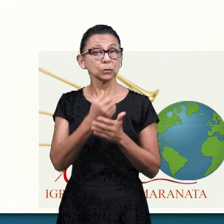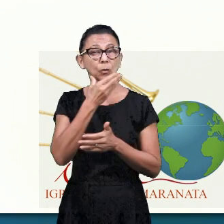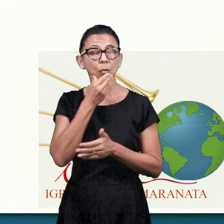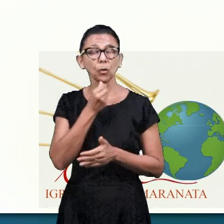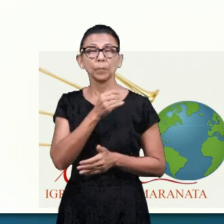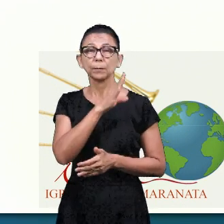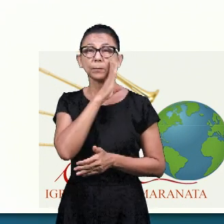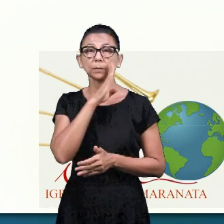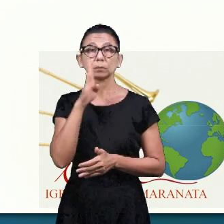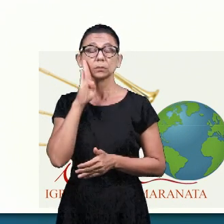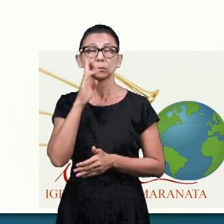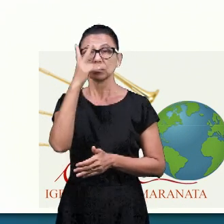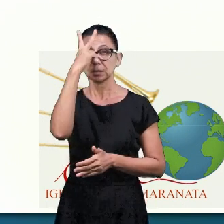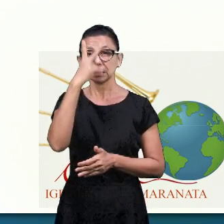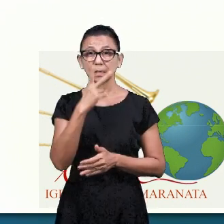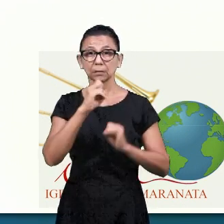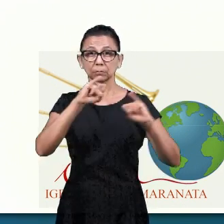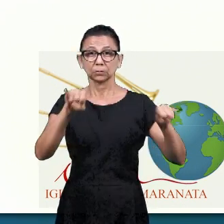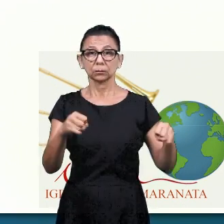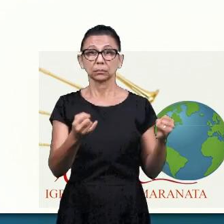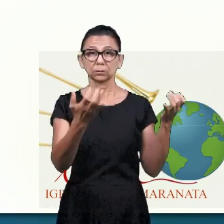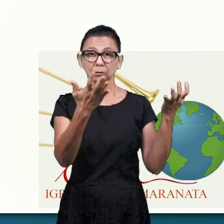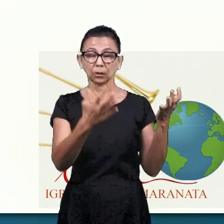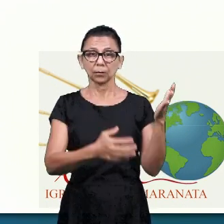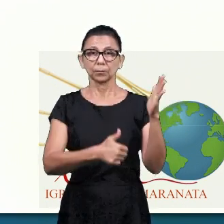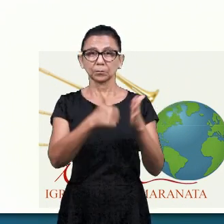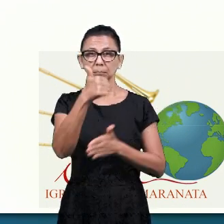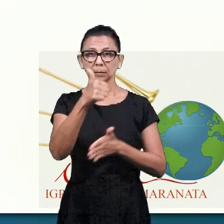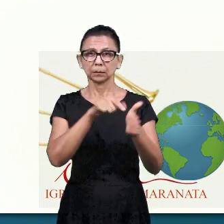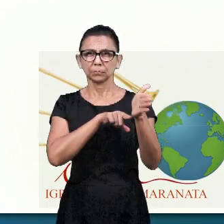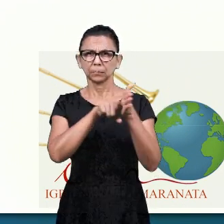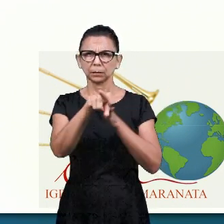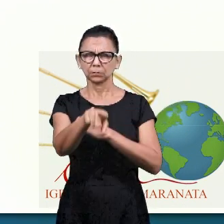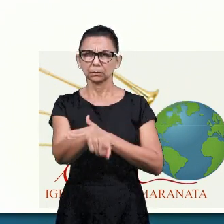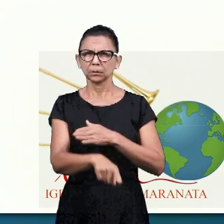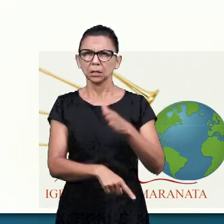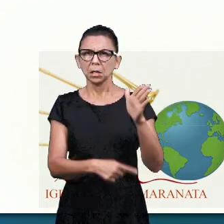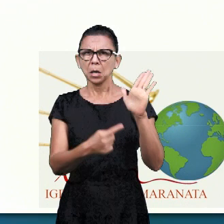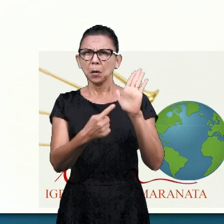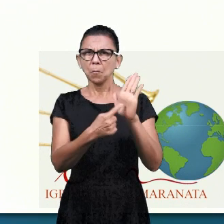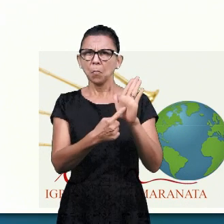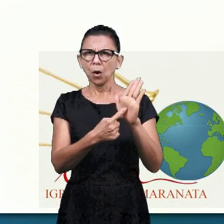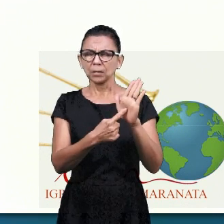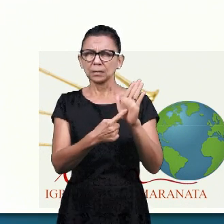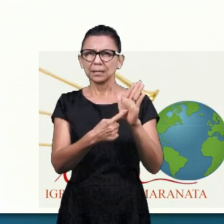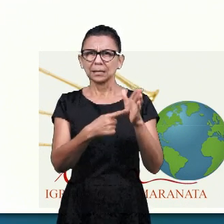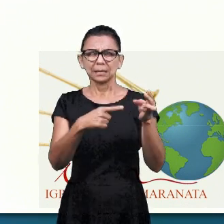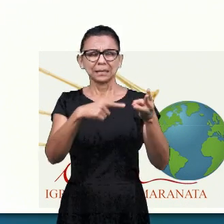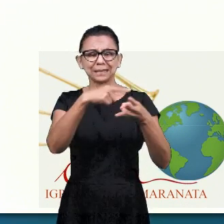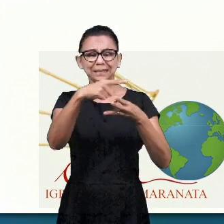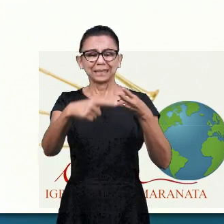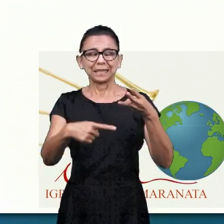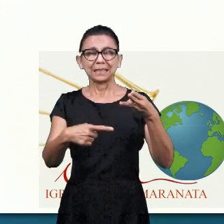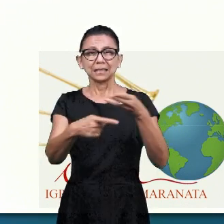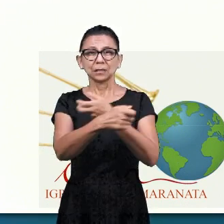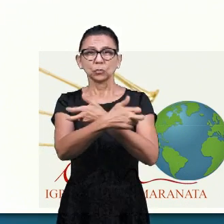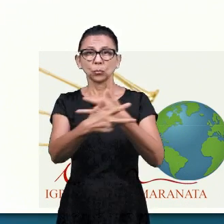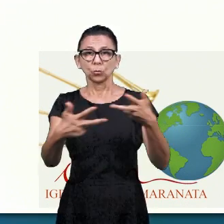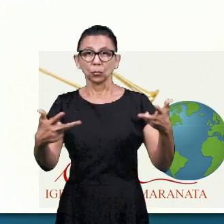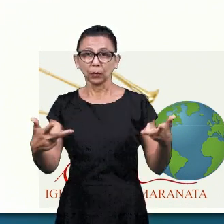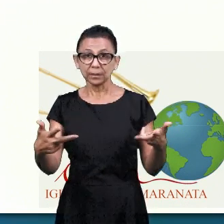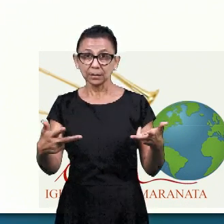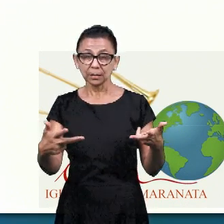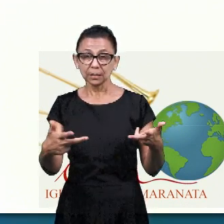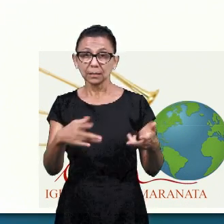l'étude sur Bartimée, l'aveugle Bartimée de Jéricho. Donc, la première question, c'était 3 choses que Bartimée a laissées derrière